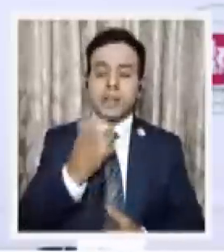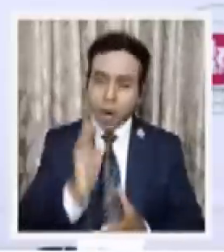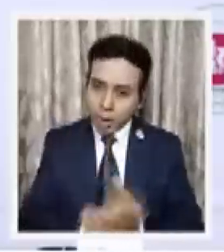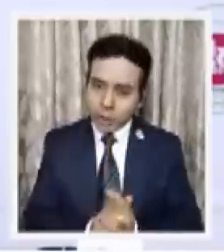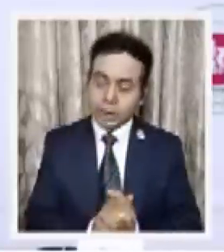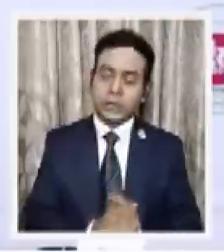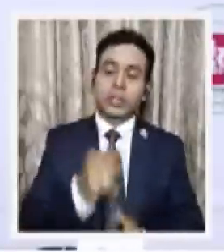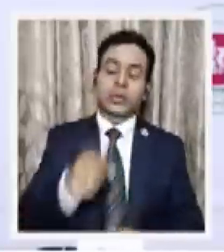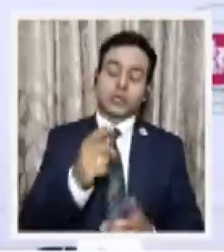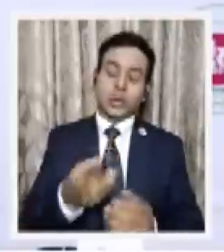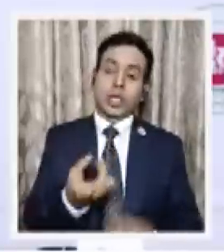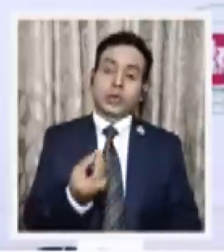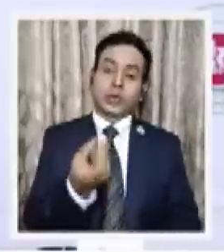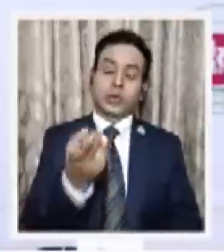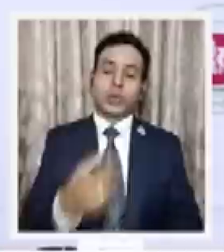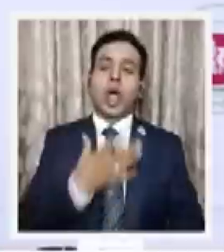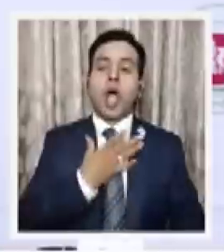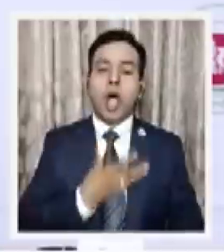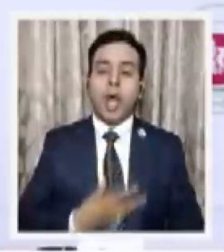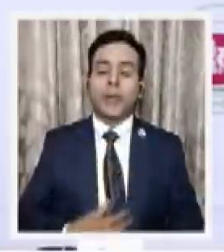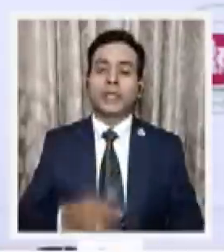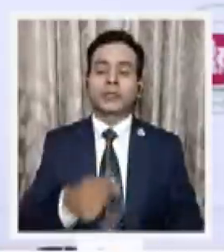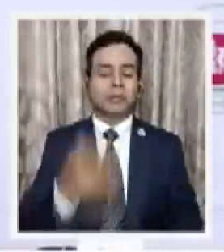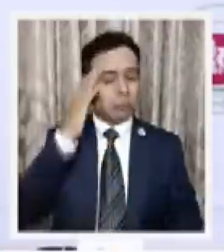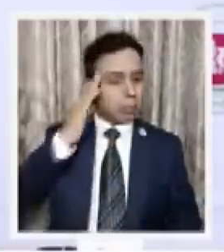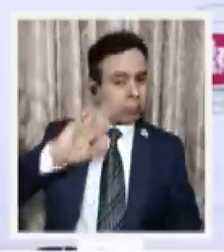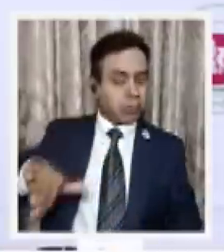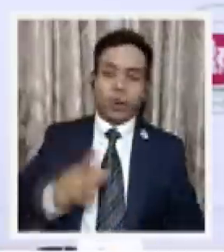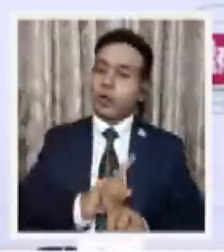হলে কোনোভাবেই অবহেলা করবেন না বা এটাকে সামান্য মনে করবেন না, অবশ্যই পরীক্ষা করাবেন।